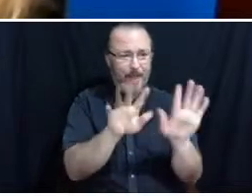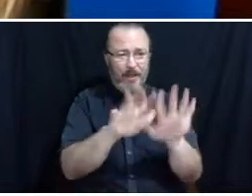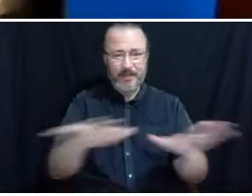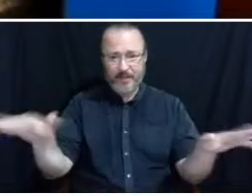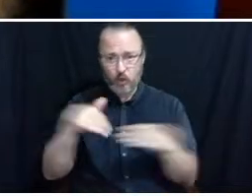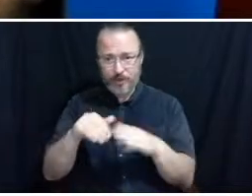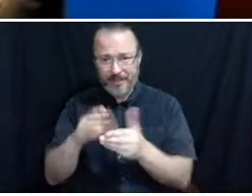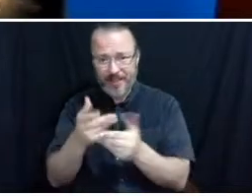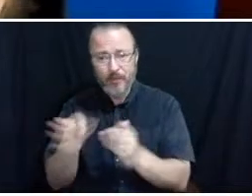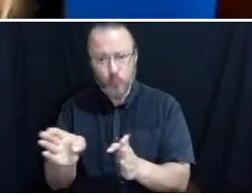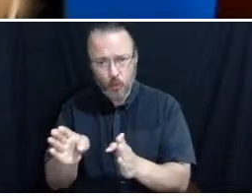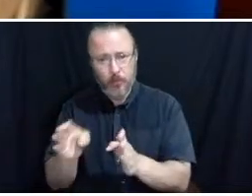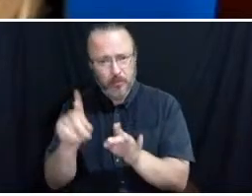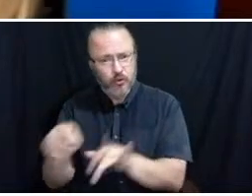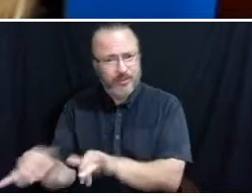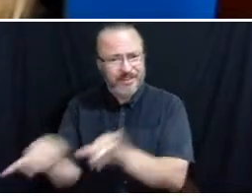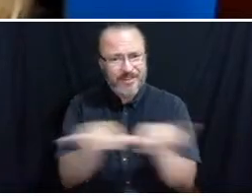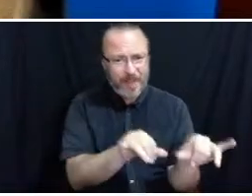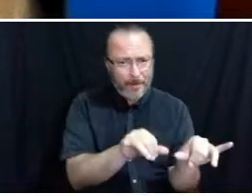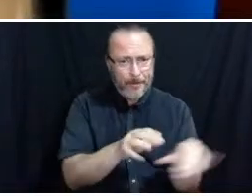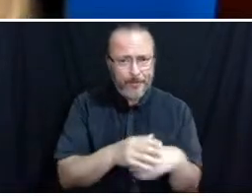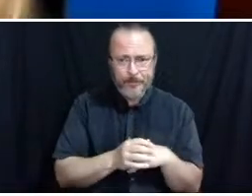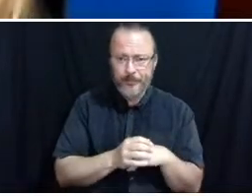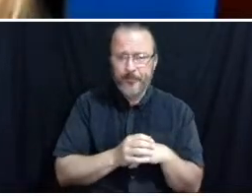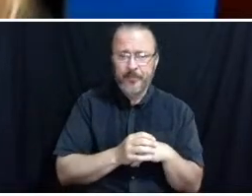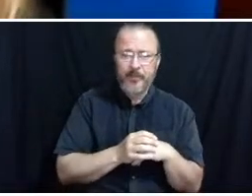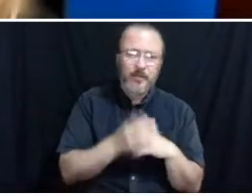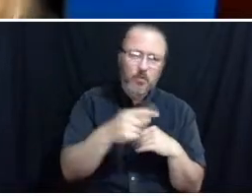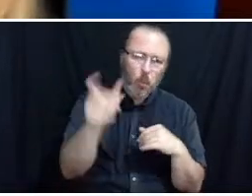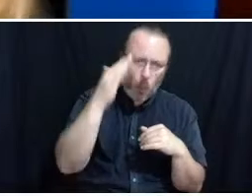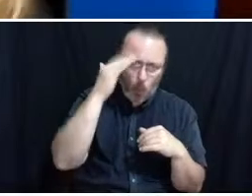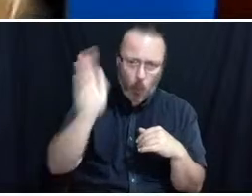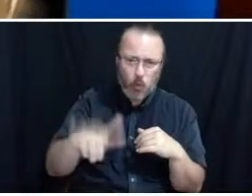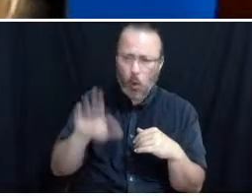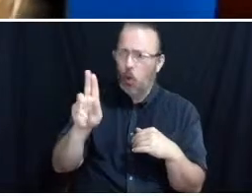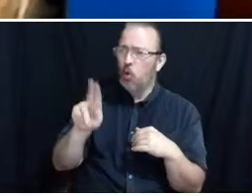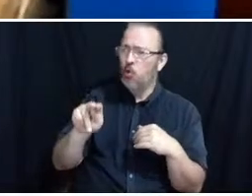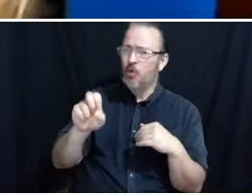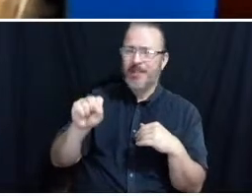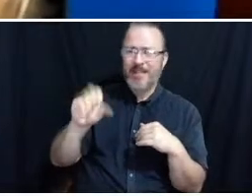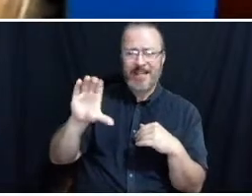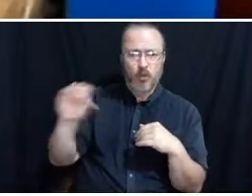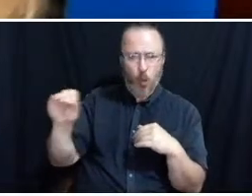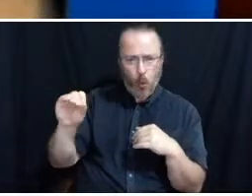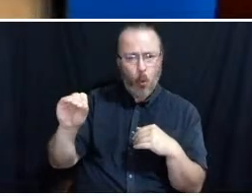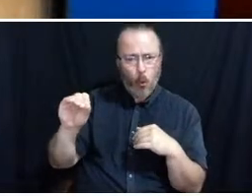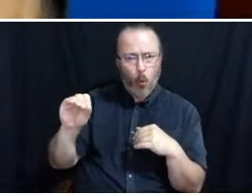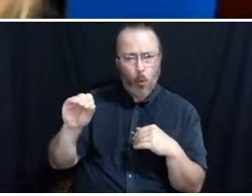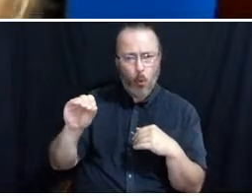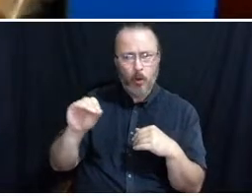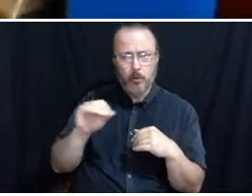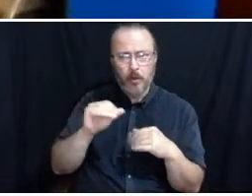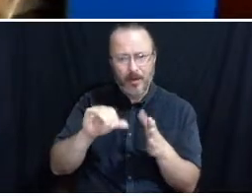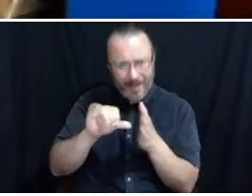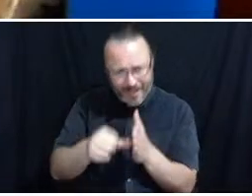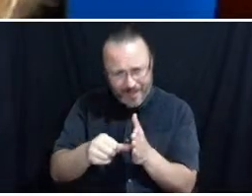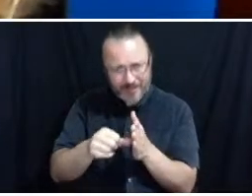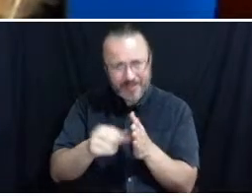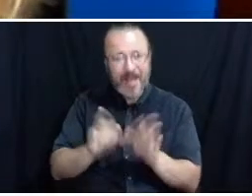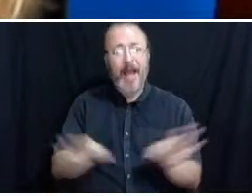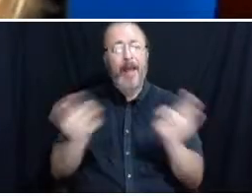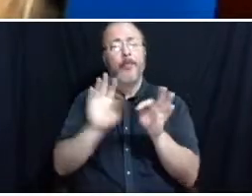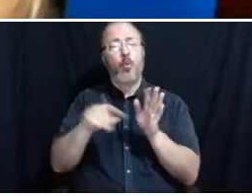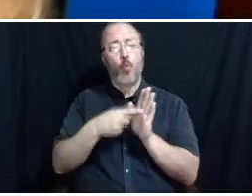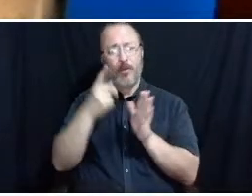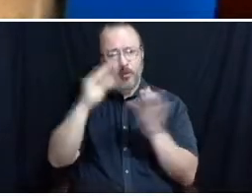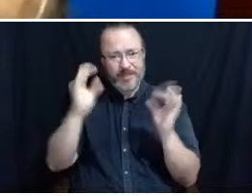classe. Depuis sa création, et vous savez que l'UNESCO a toujours mis en exergue le rôle important des enseignants, et nous sommes fiers